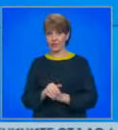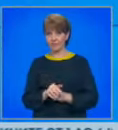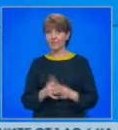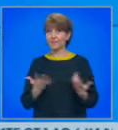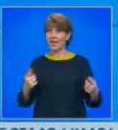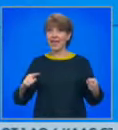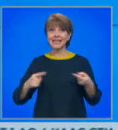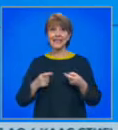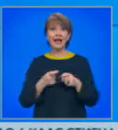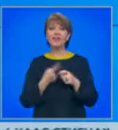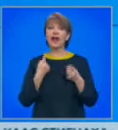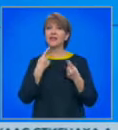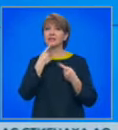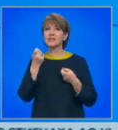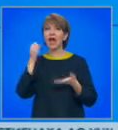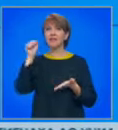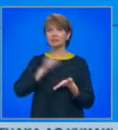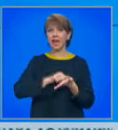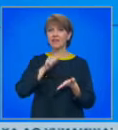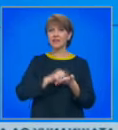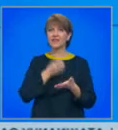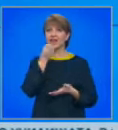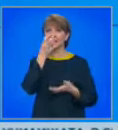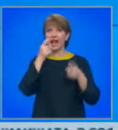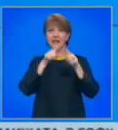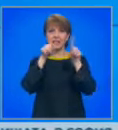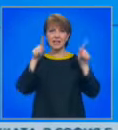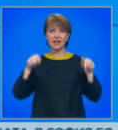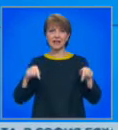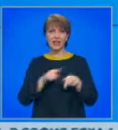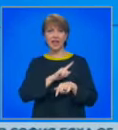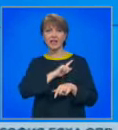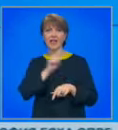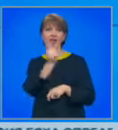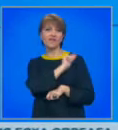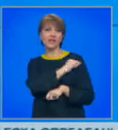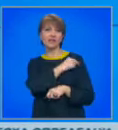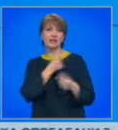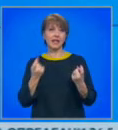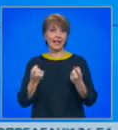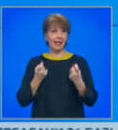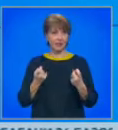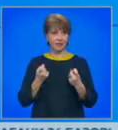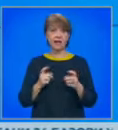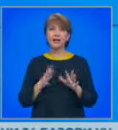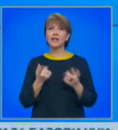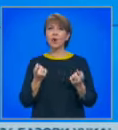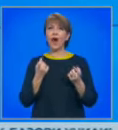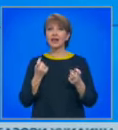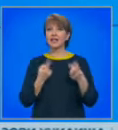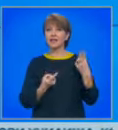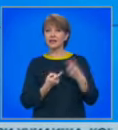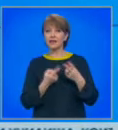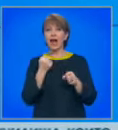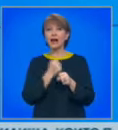И към скандала с канала за издаване на зелени сертификати на неваксинирани гърци, който според гръцки медии работи в